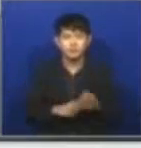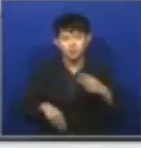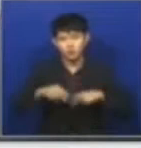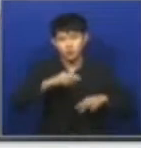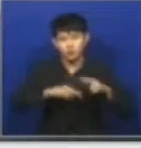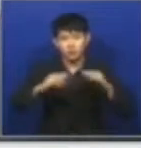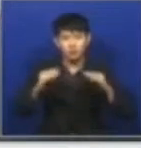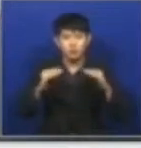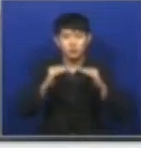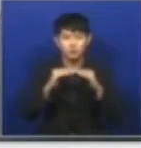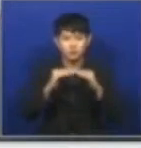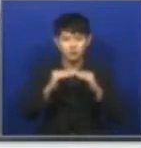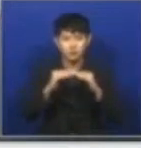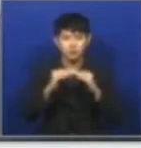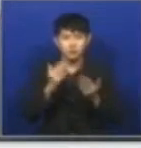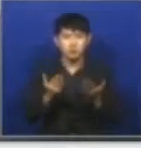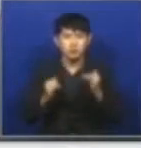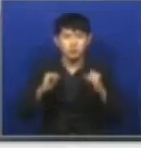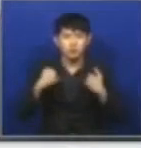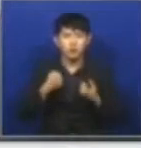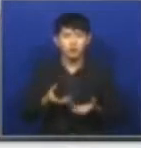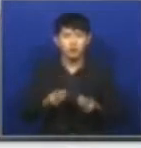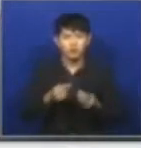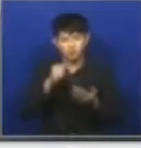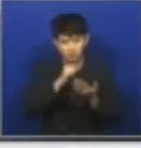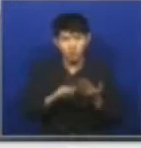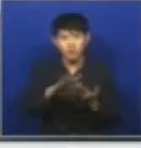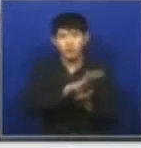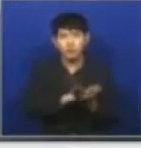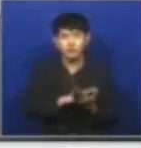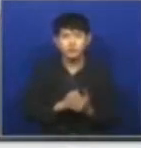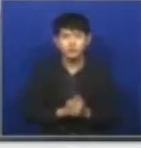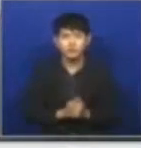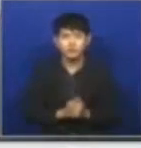มสิทธิ์และถือครองที่ดินทั่วประเทศ